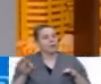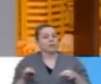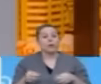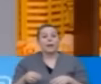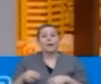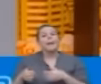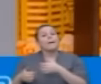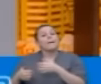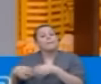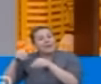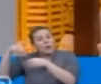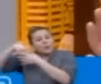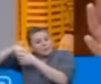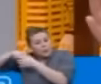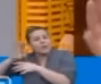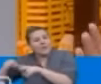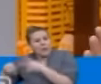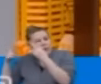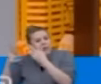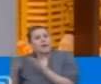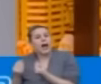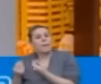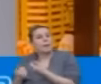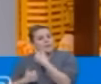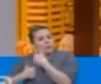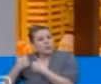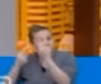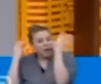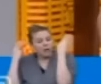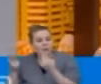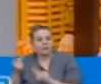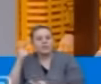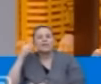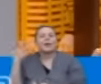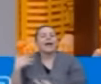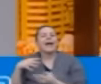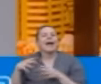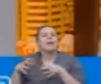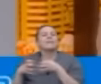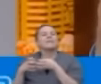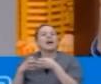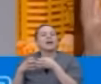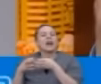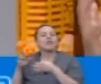זה חשוב. ריבוי מתמודדים זה חשוב. תחשבו איך המפלגה הרפובליקנית